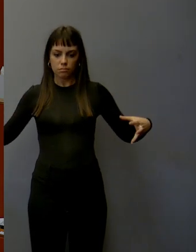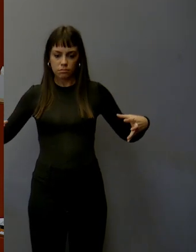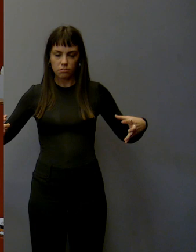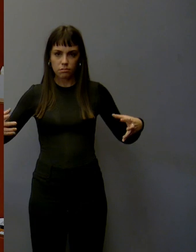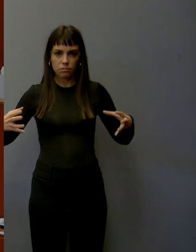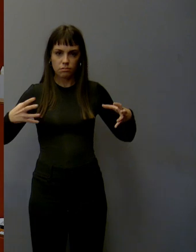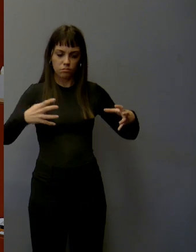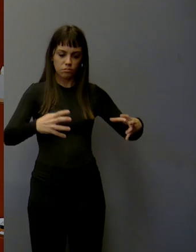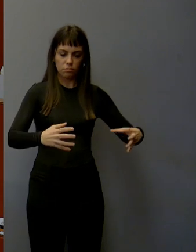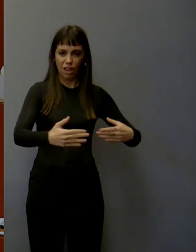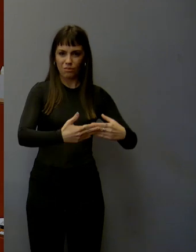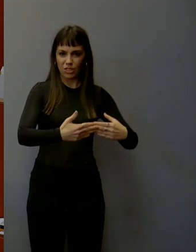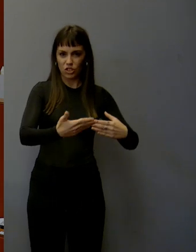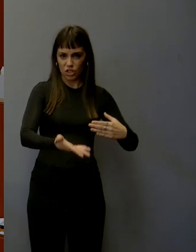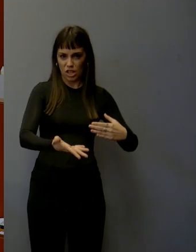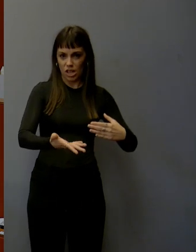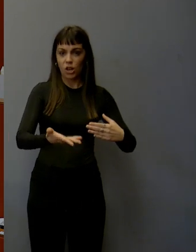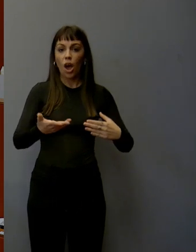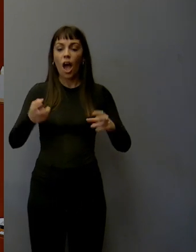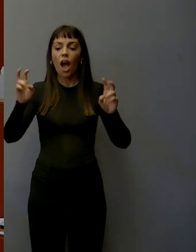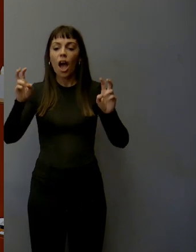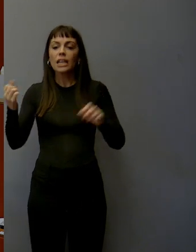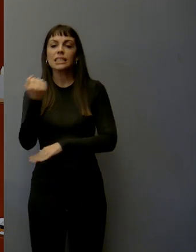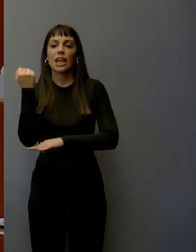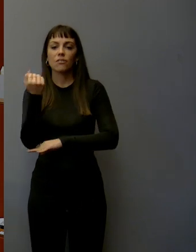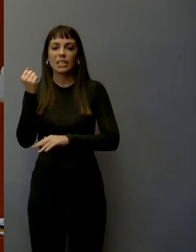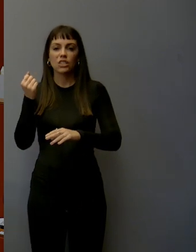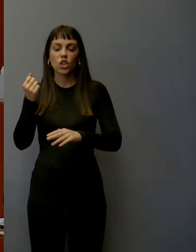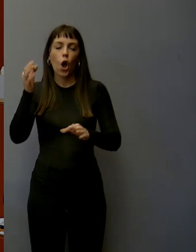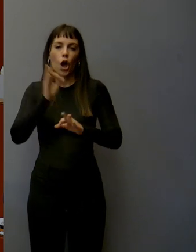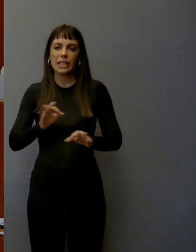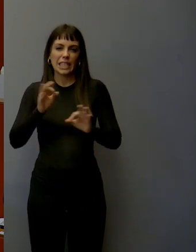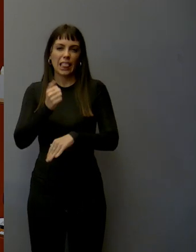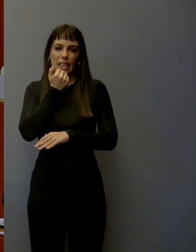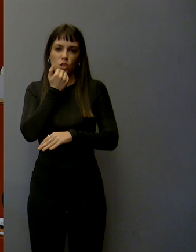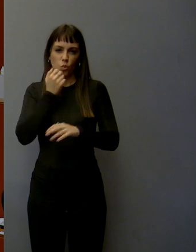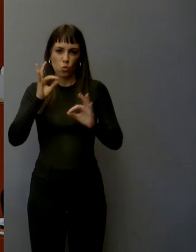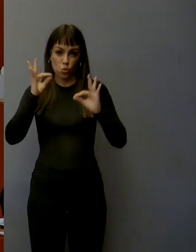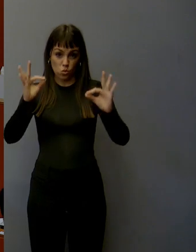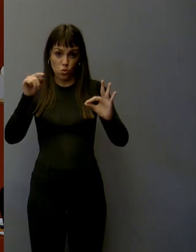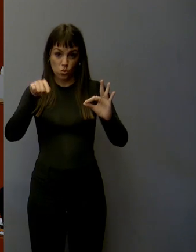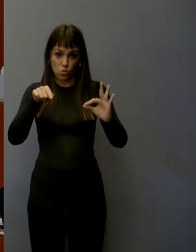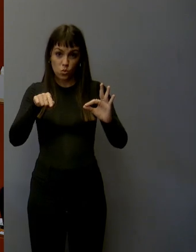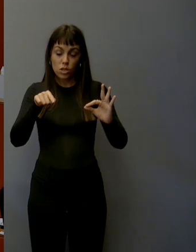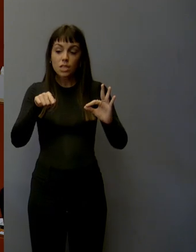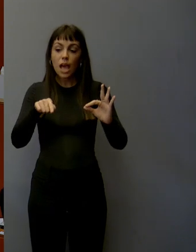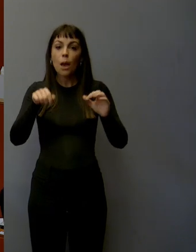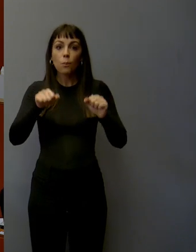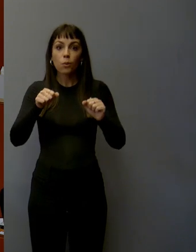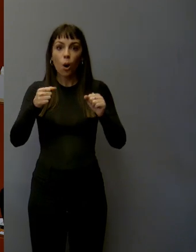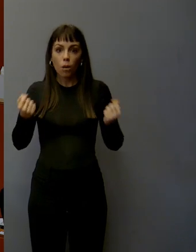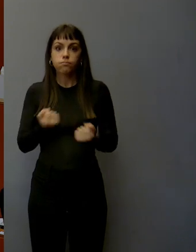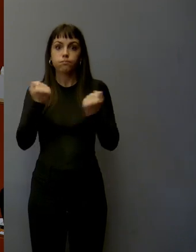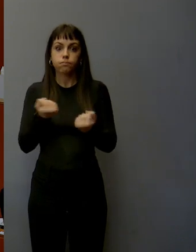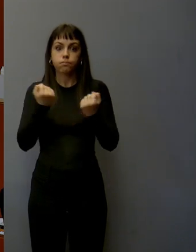il servizio niente scuse è un ottimo servizio Ma che si possa ampliare specialmente per quanto riguarda le fasce orarie e i punti poi di raccolta